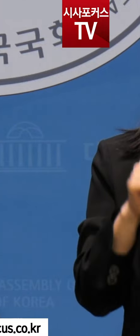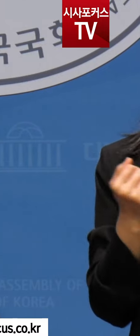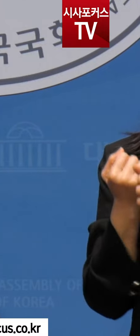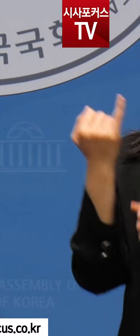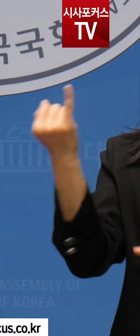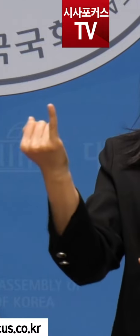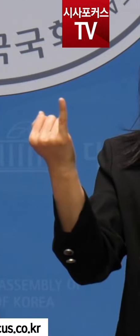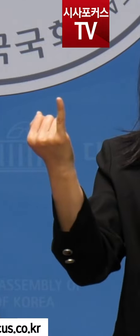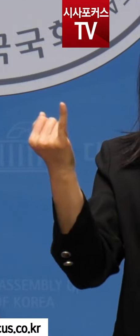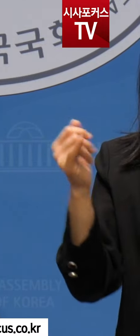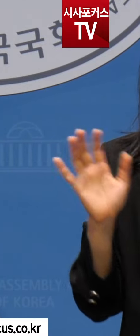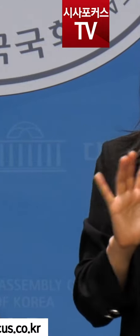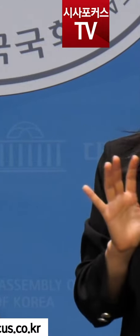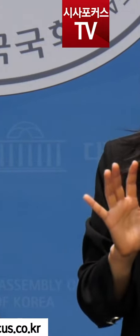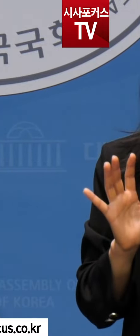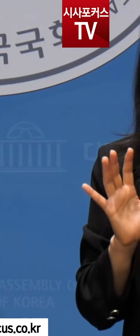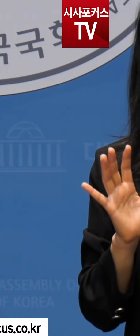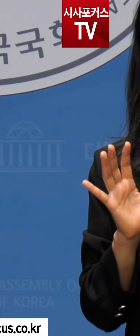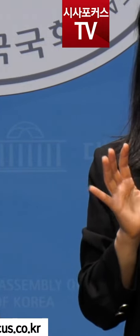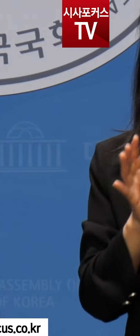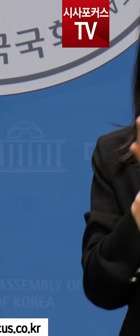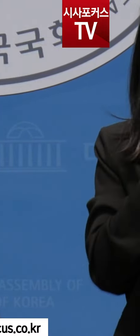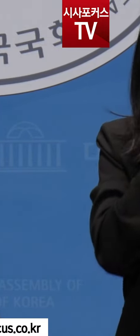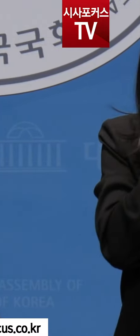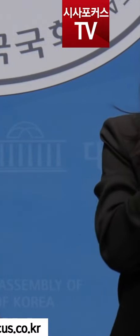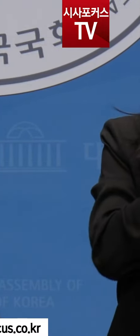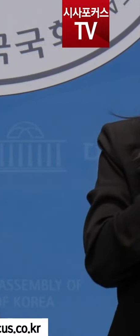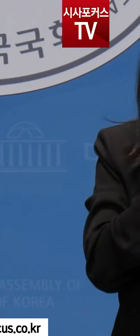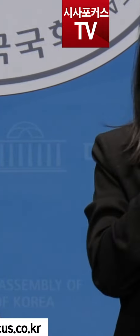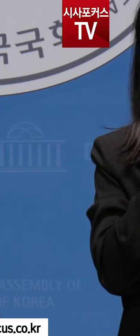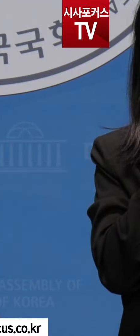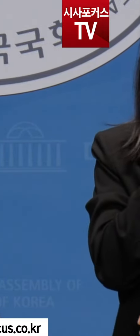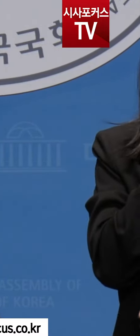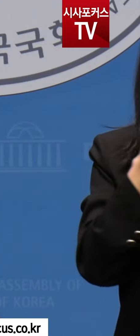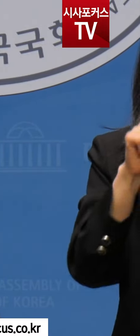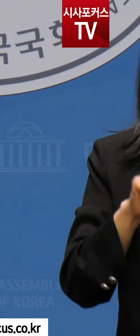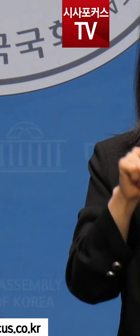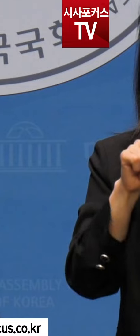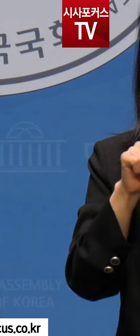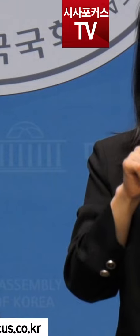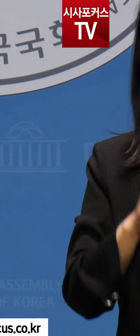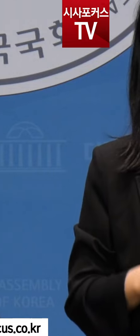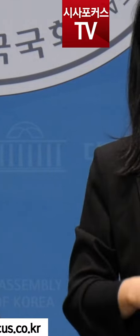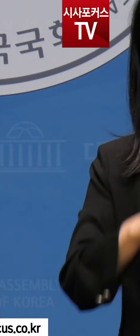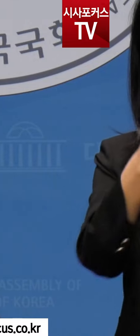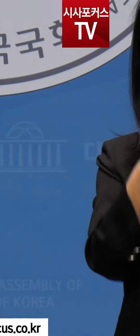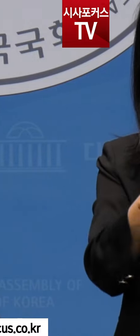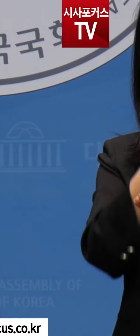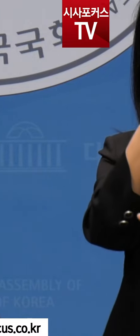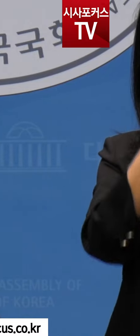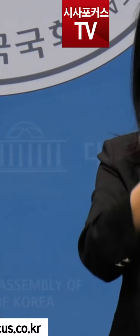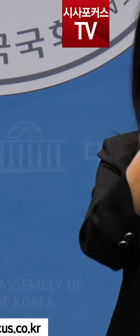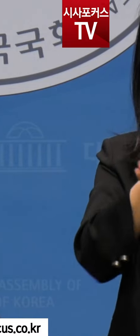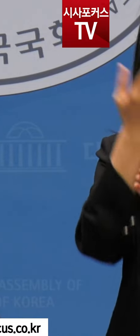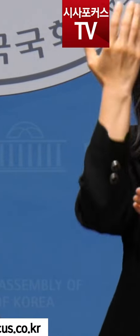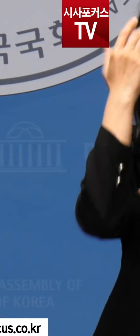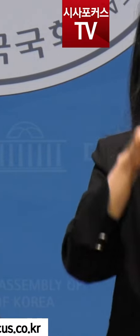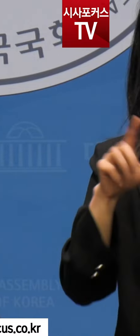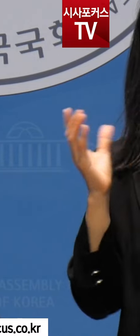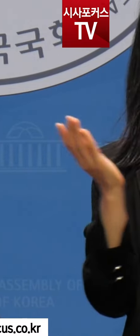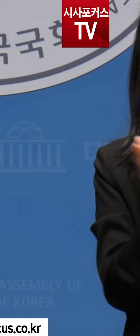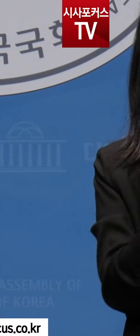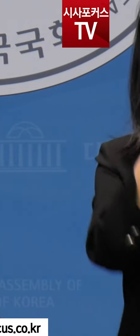앞에만 서면 아예 겨누지도 못하는 무딘 칼이 되고 맙니다. 법은 원칙과 상식이 있어야